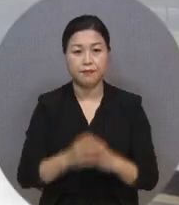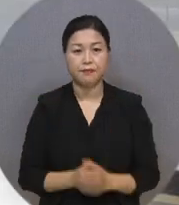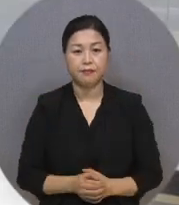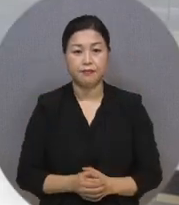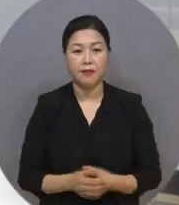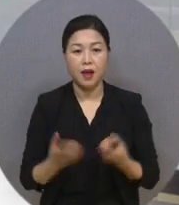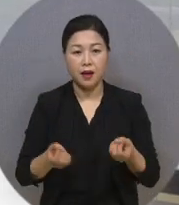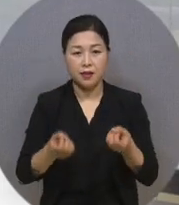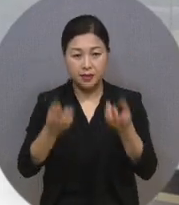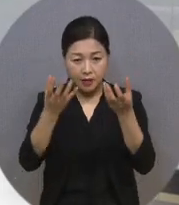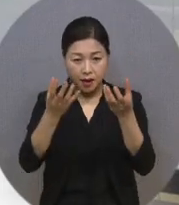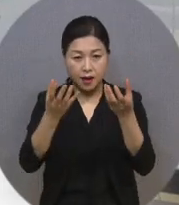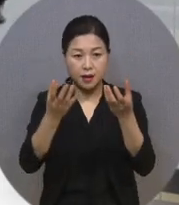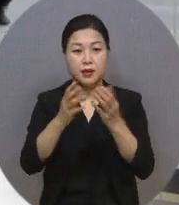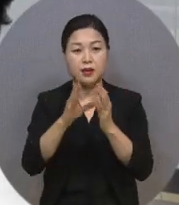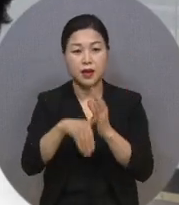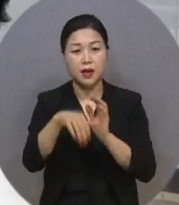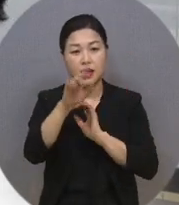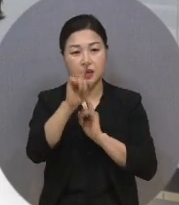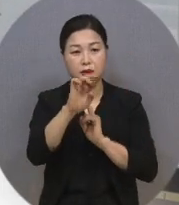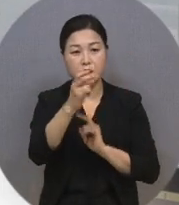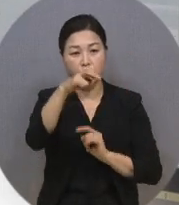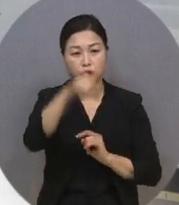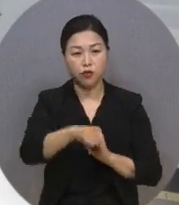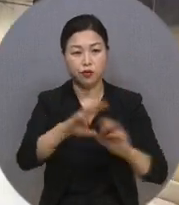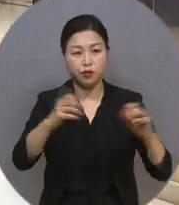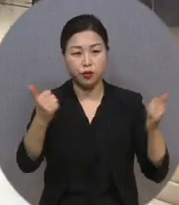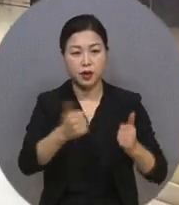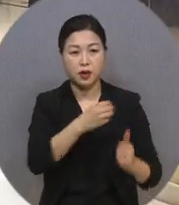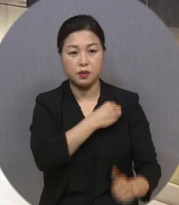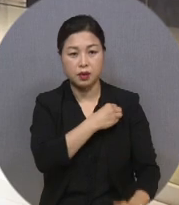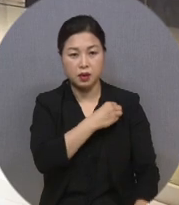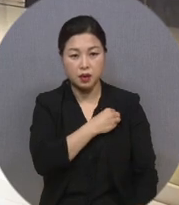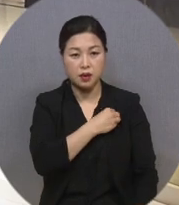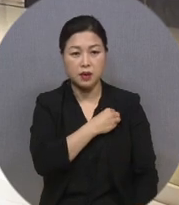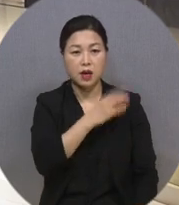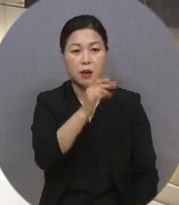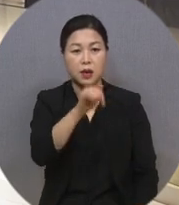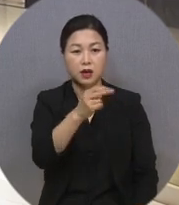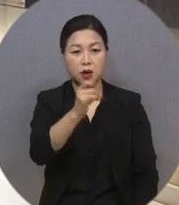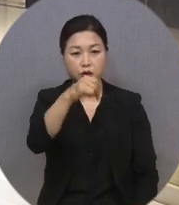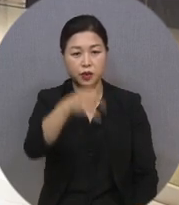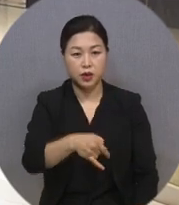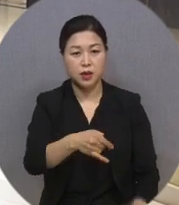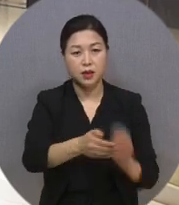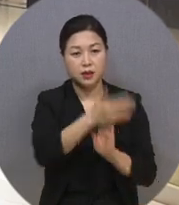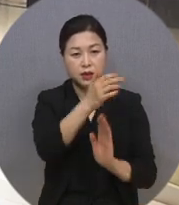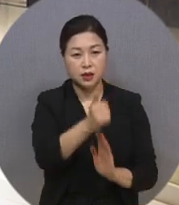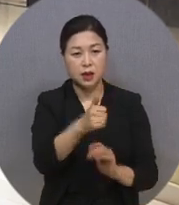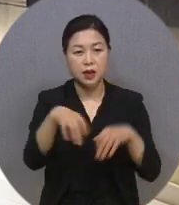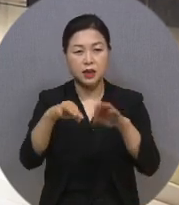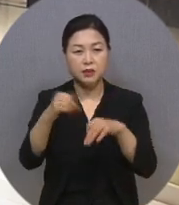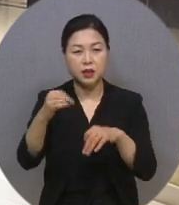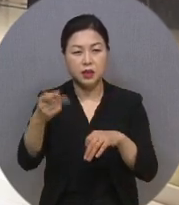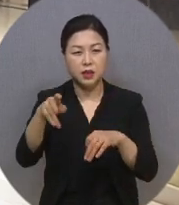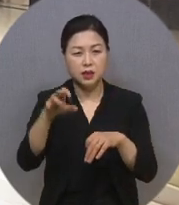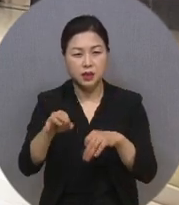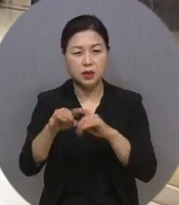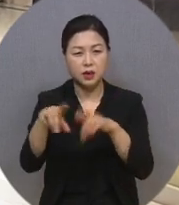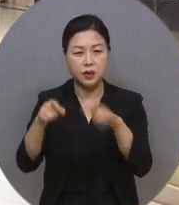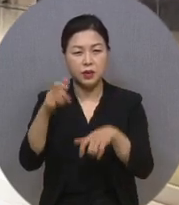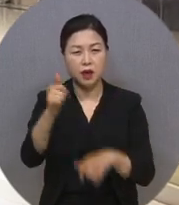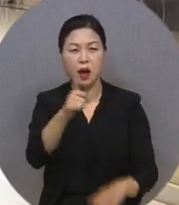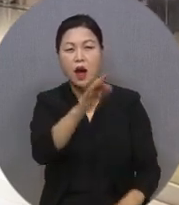이날 자리를 빛내주기 위해 이명수 국회의원, 박경기 아산시장, 김희영 아산시의장, 안장원 도의원,